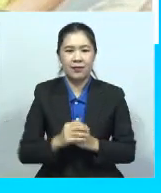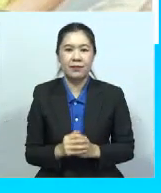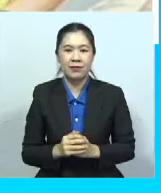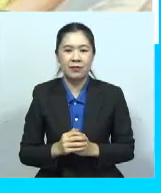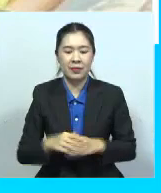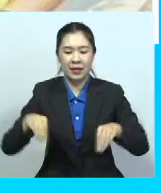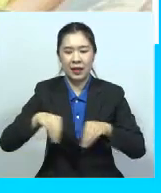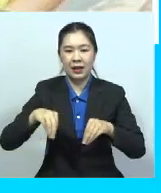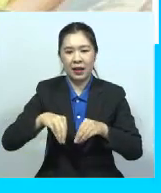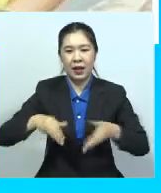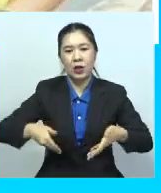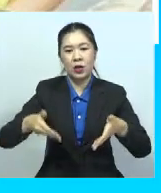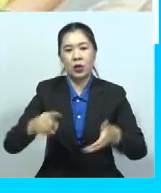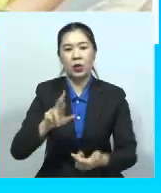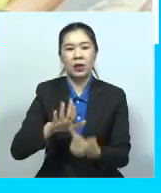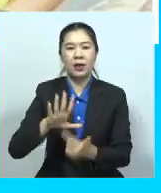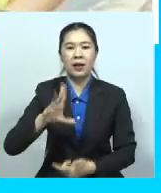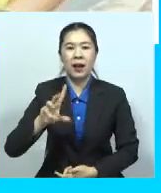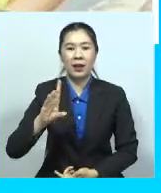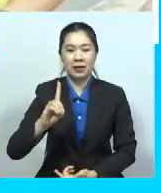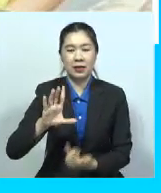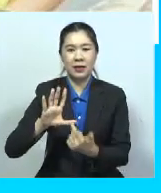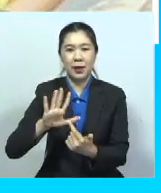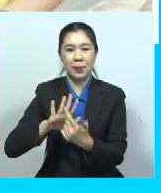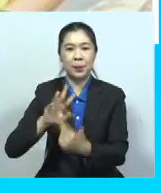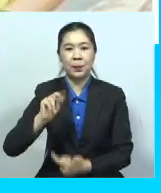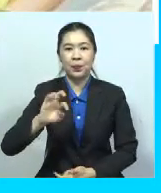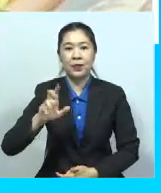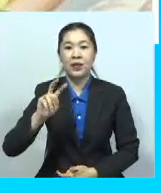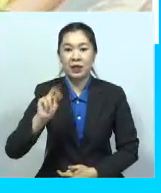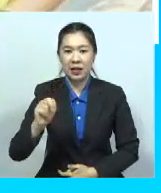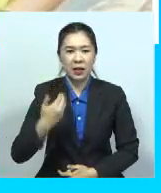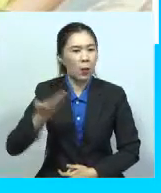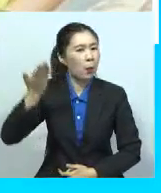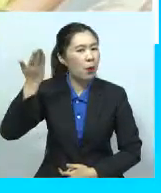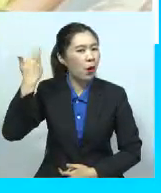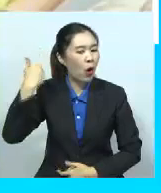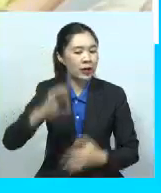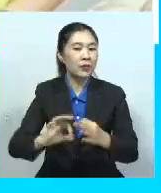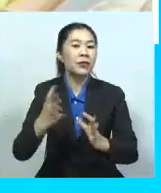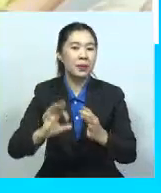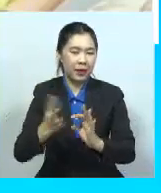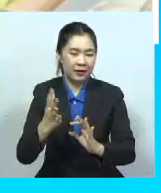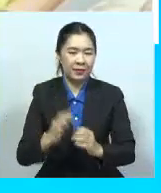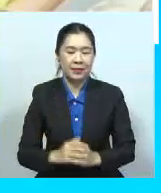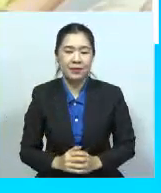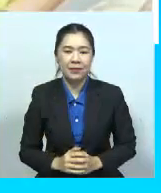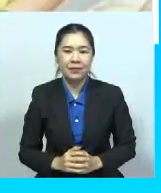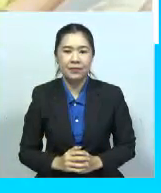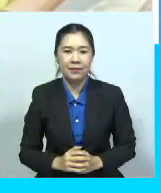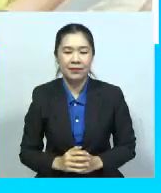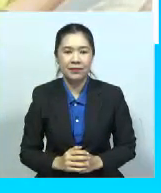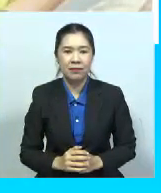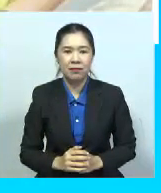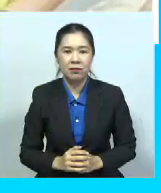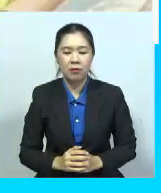แถวราชดำเนินนะคะเพื่อที่จะไปตรวจสอบจุดที่เคยเกิดเพลิงไหม้ด้วยค่ะ ค่ะ